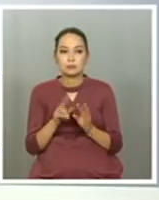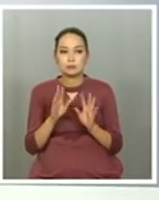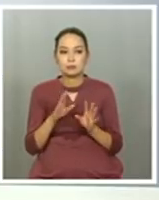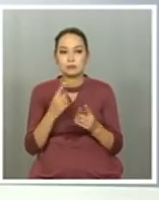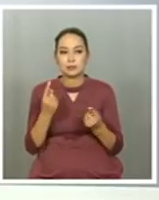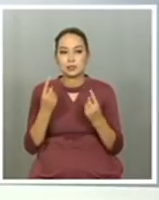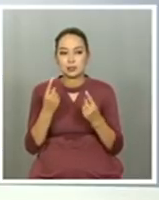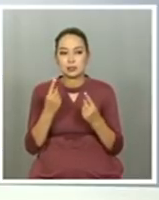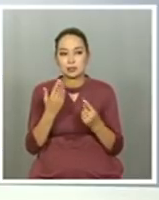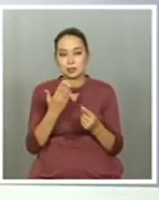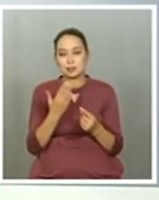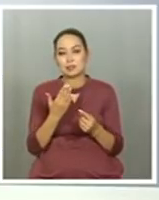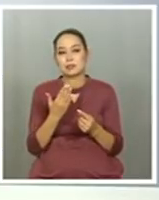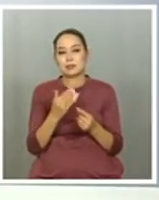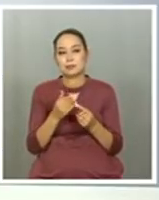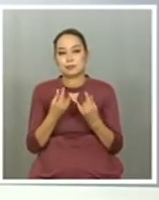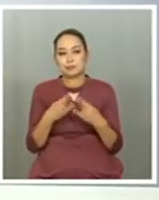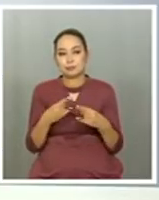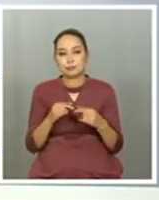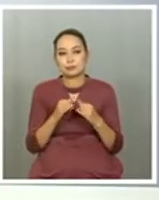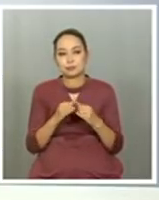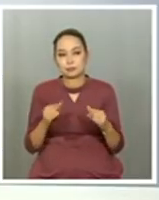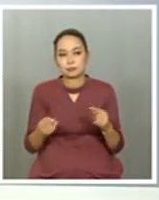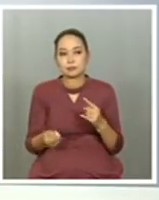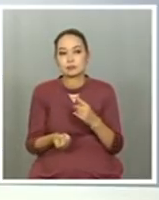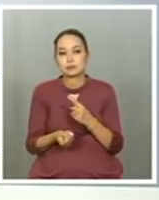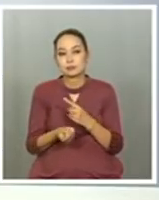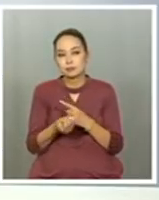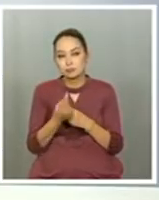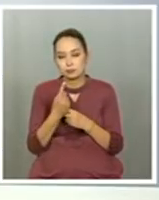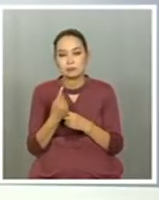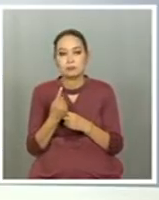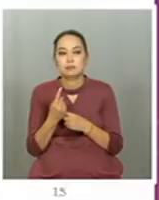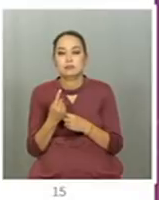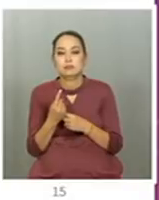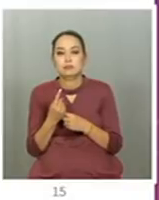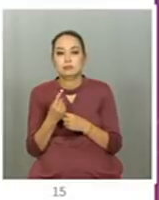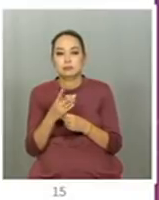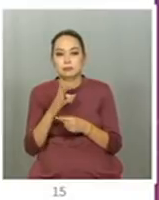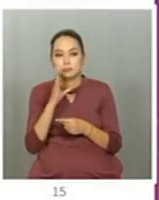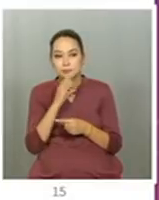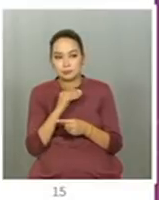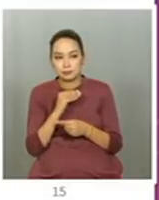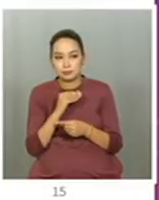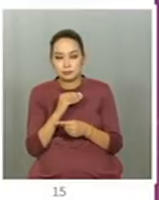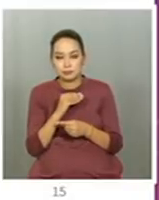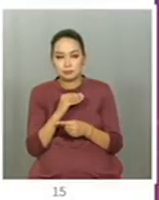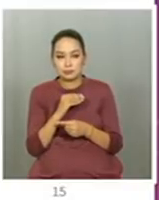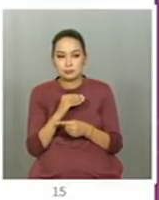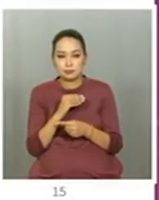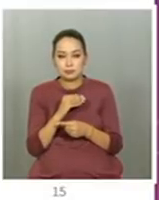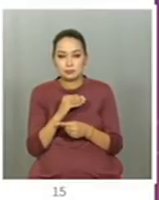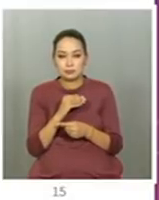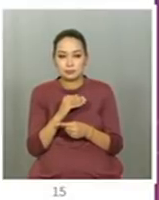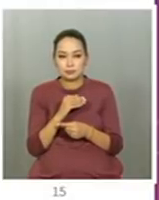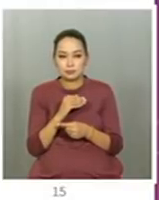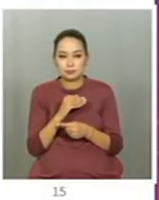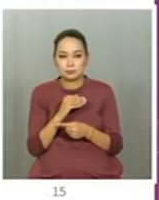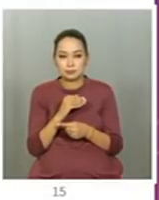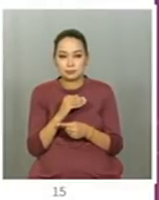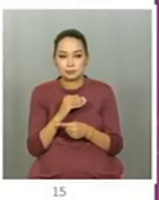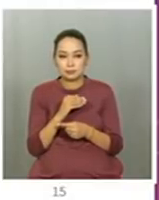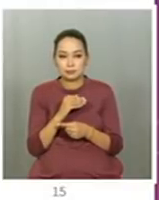дамуы кезінде бір ғана өте ірі көлемді жыныс жасушасы пайда болады.